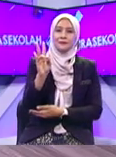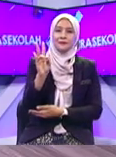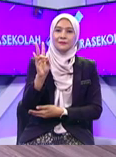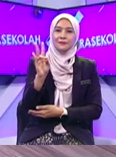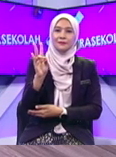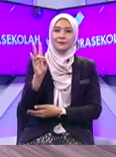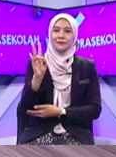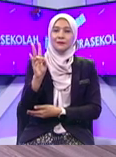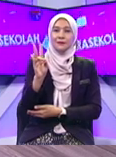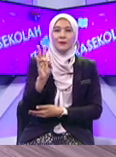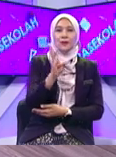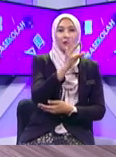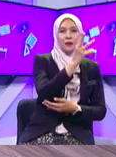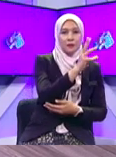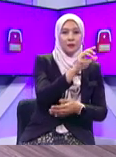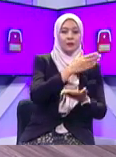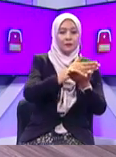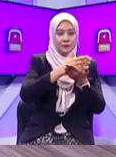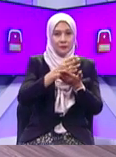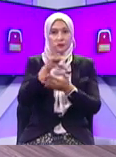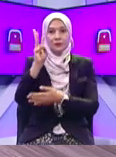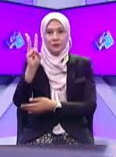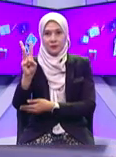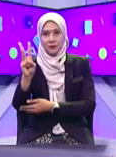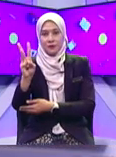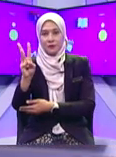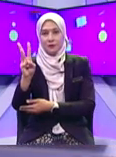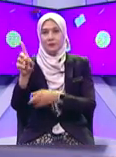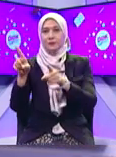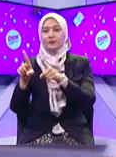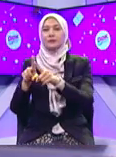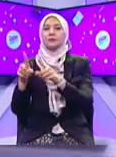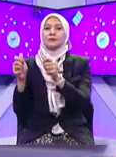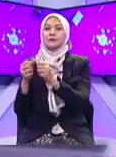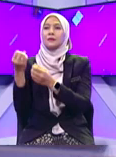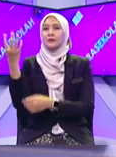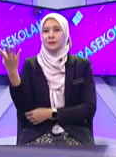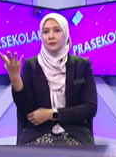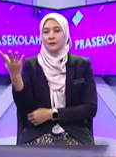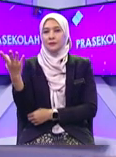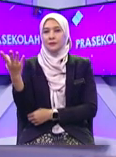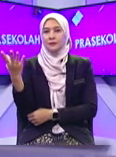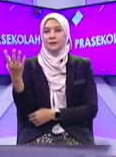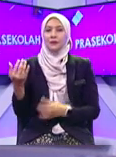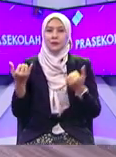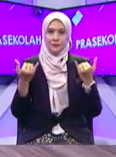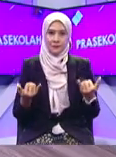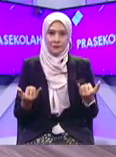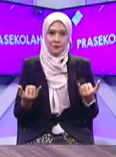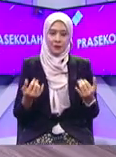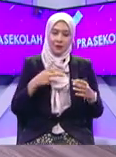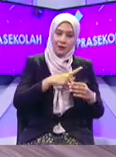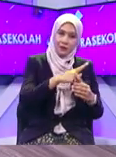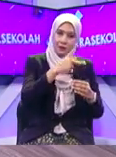kita tulis dulu tolak 7 jadi agak-agaknya Lukman lepas nih kita nak bawa apa ini Lukman kita kena